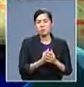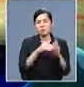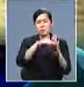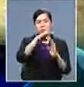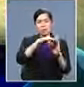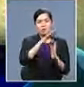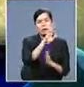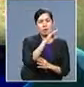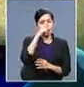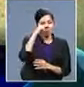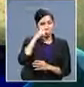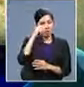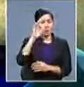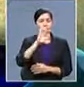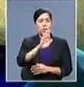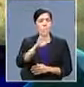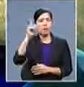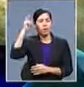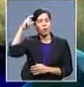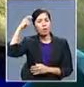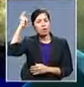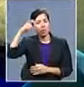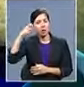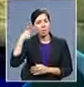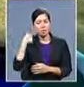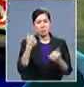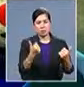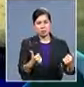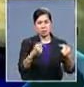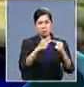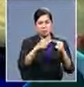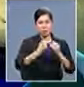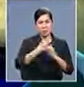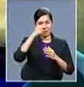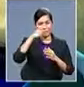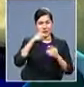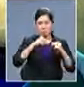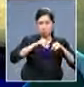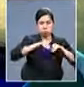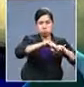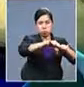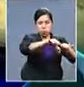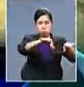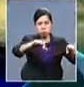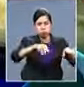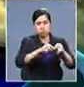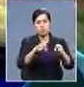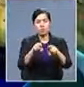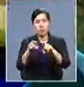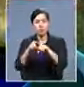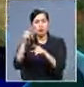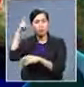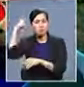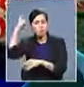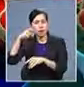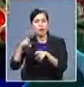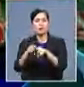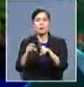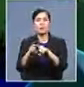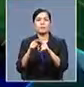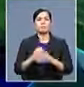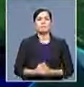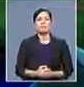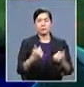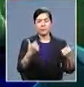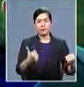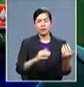ไทยและเมียนมานะครับวันนี้ไทยเผาเกือบ250จุดเมียนมาเผา550จุดครับแต่ถ้าดูจากทิศทางลมแล้ววันนี้ไ